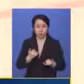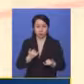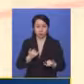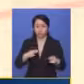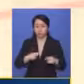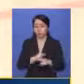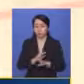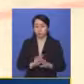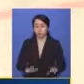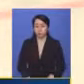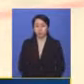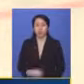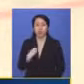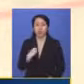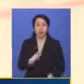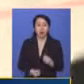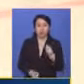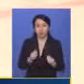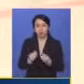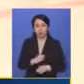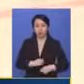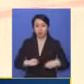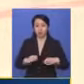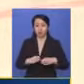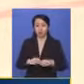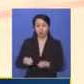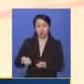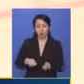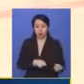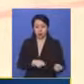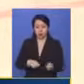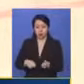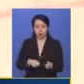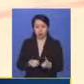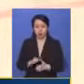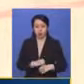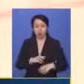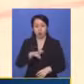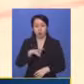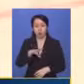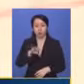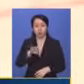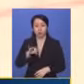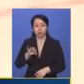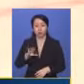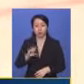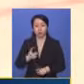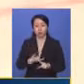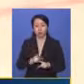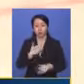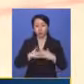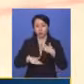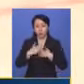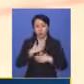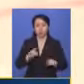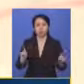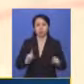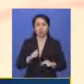Я играю за команду хоккейный клуб «Локомотив» Габита Мусепова. Мы очень довольны, что